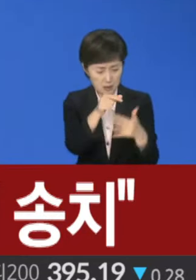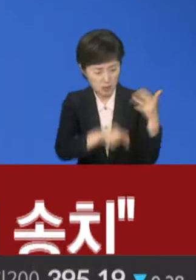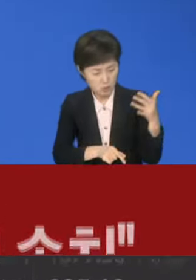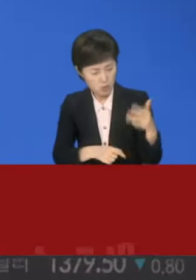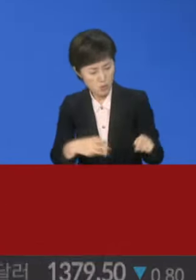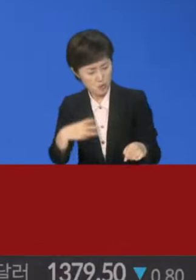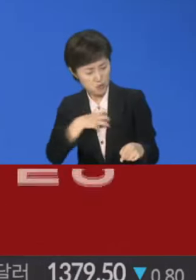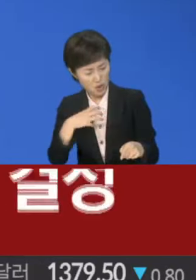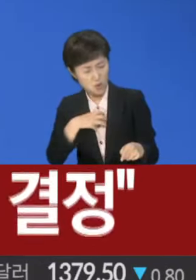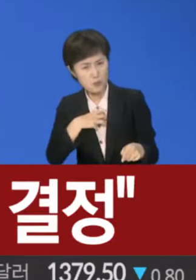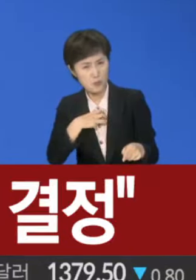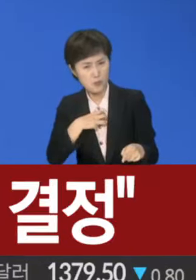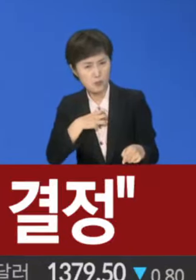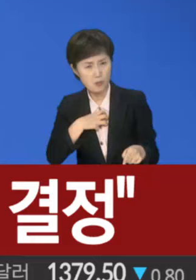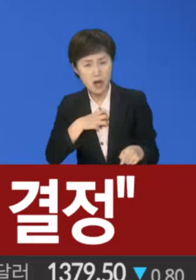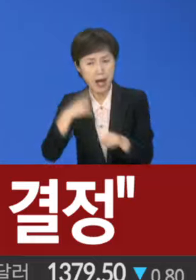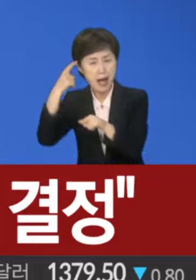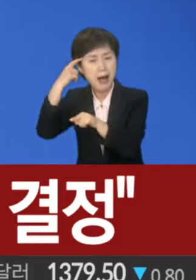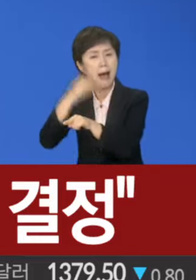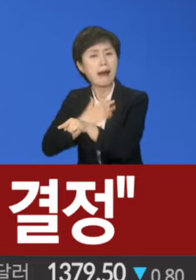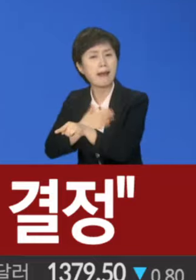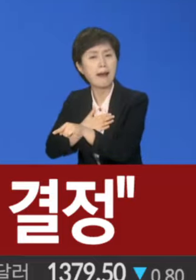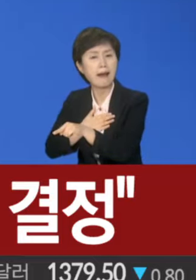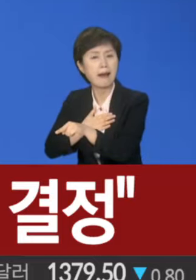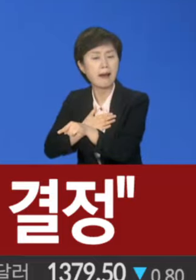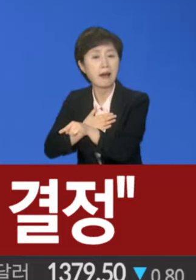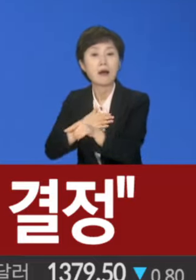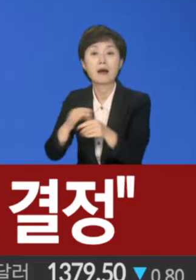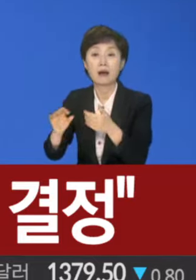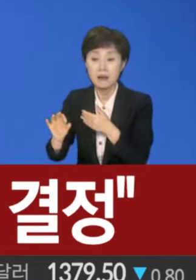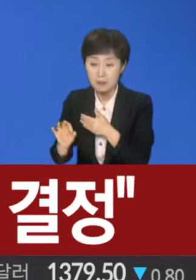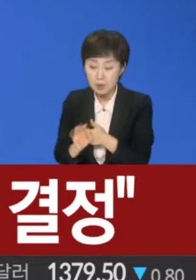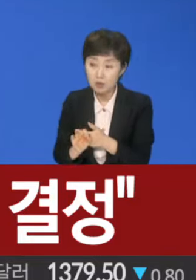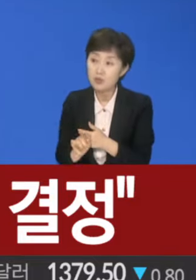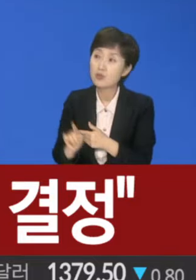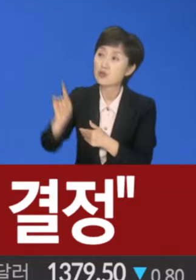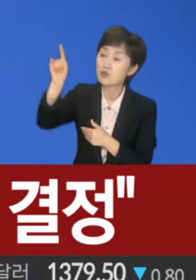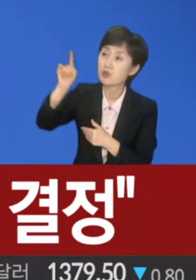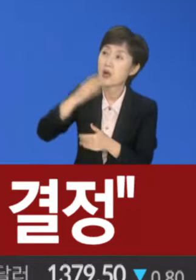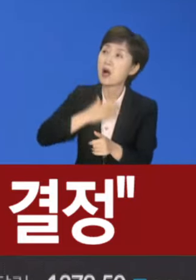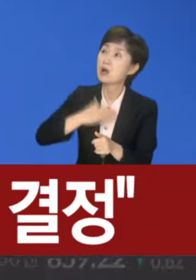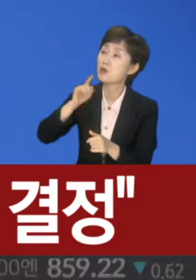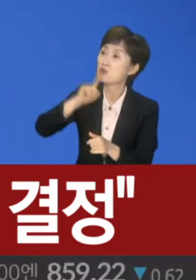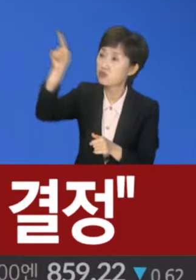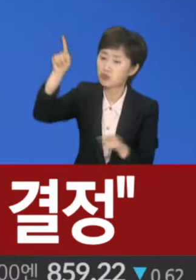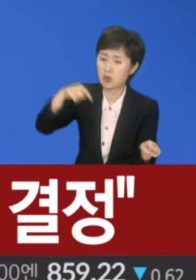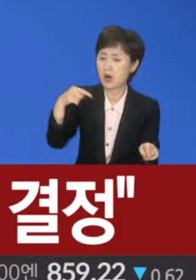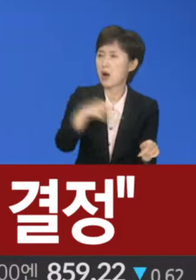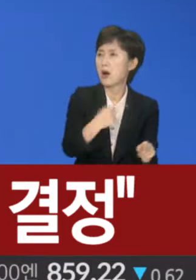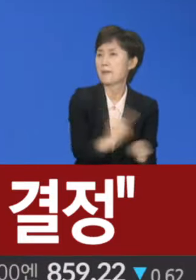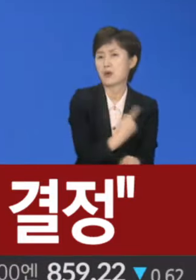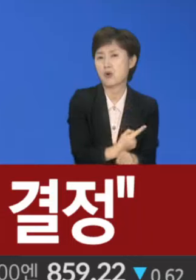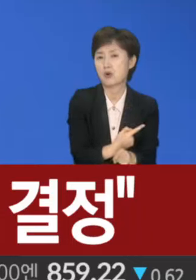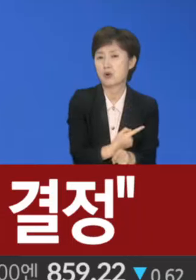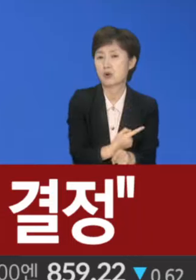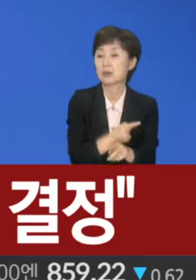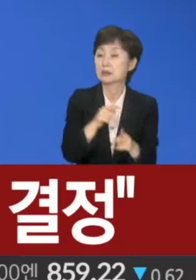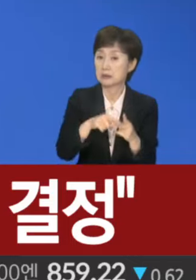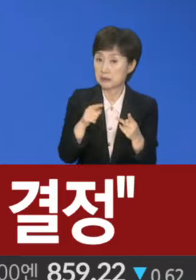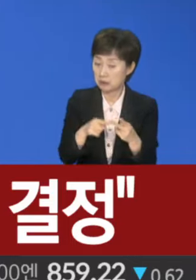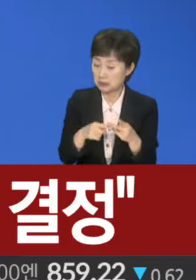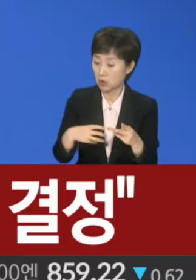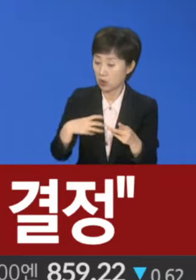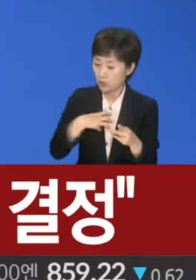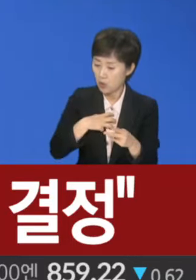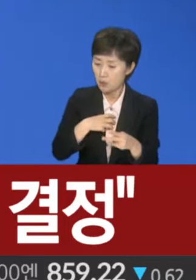명백히 위험하다는 것을 인지하고 예견하였으면 상부에 확인하여 지침을 철회 변경하거나 그에 따른 위험성